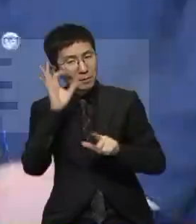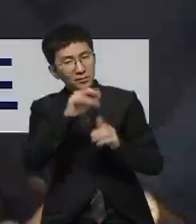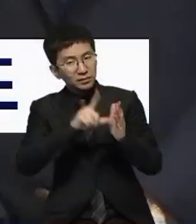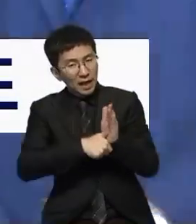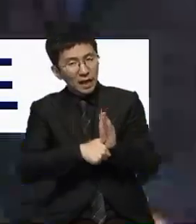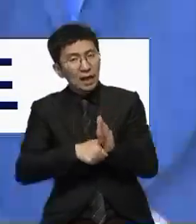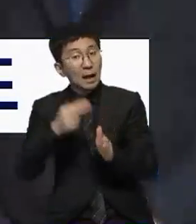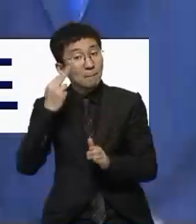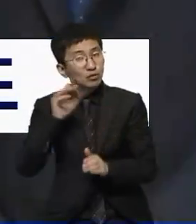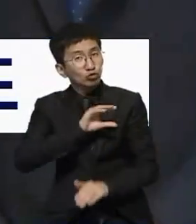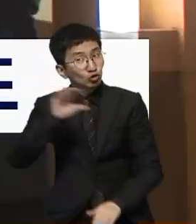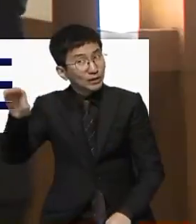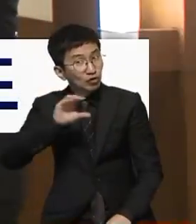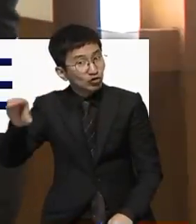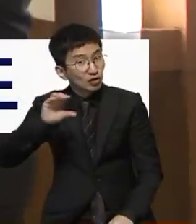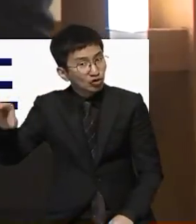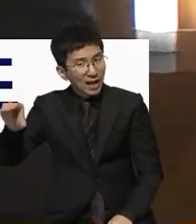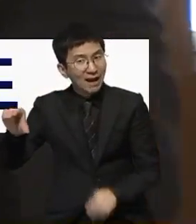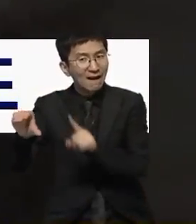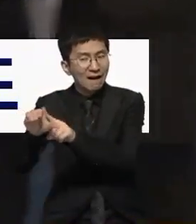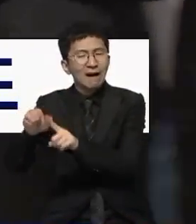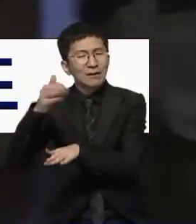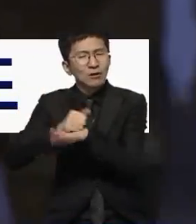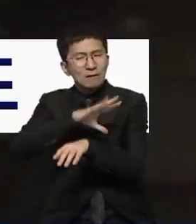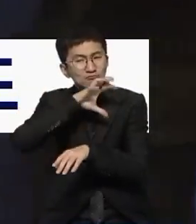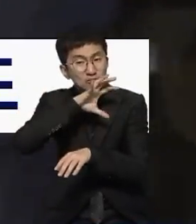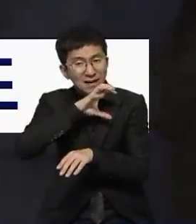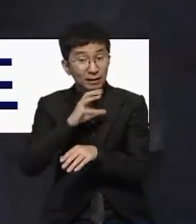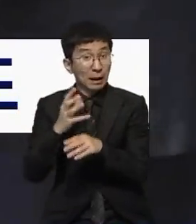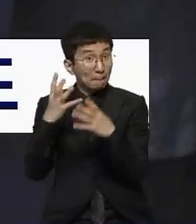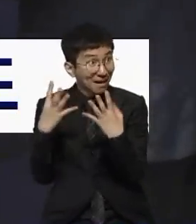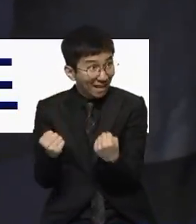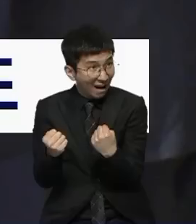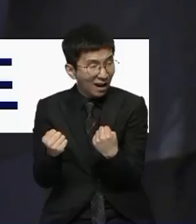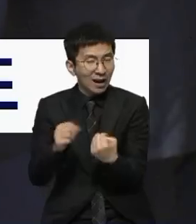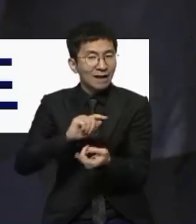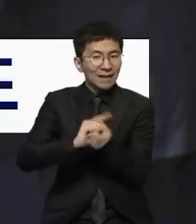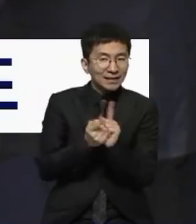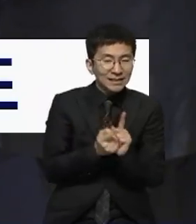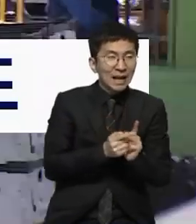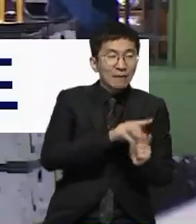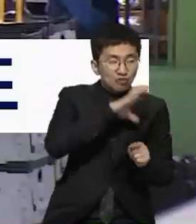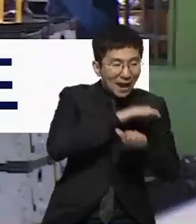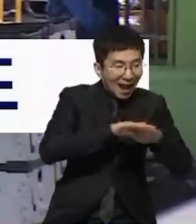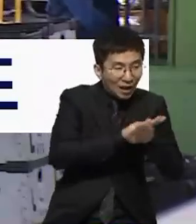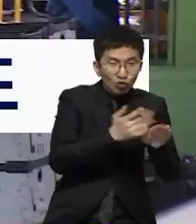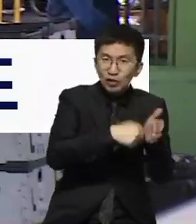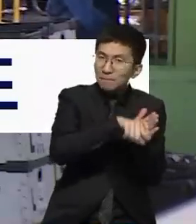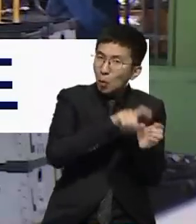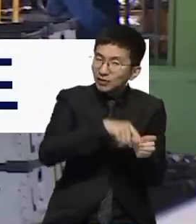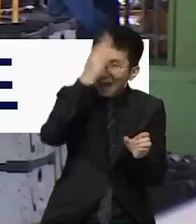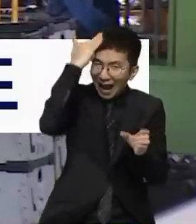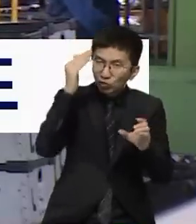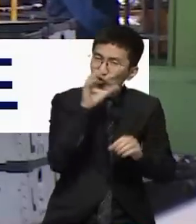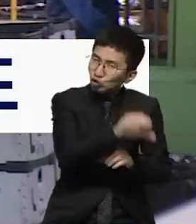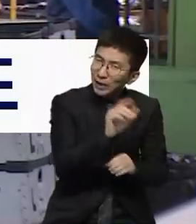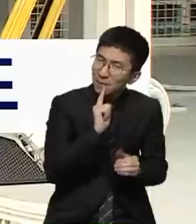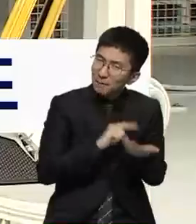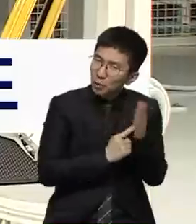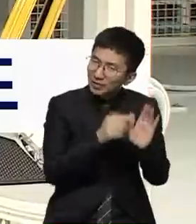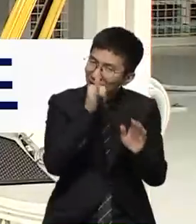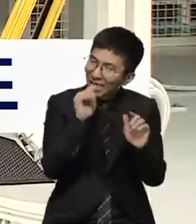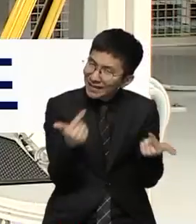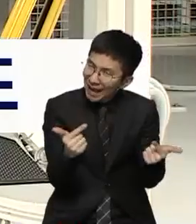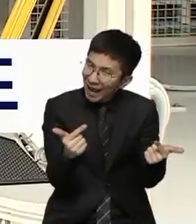투자 소식에 볼멘 국내 여론 달래기용이란 지적이 나옵니다. 민간주도 성장이란 새 정부 기조에 맞춰